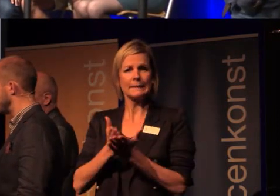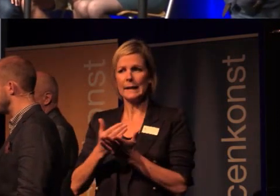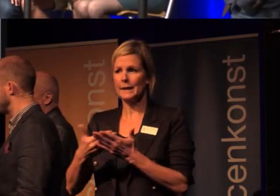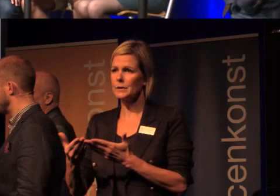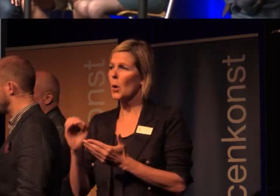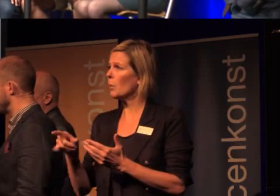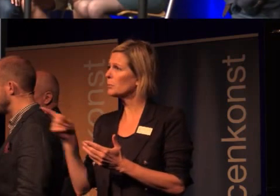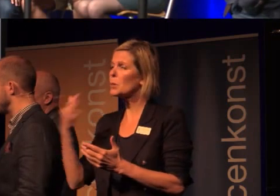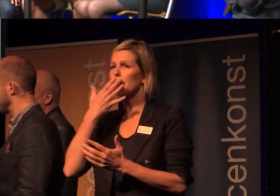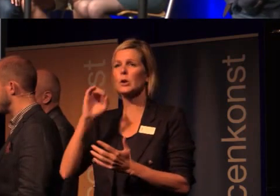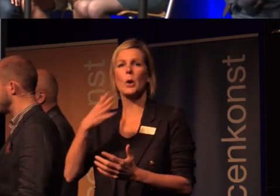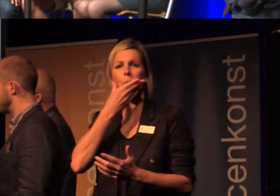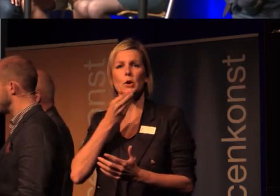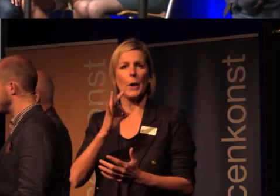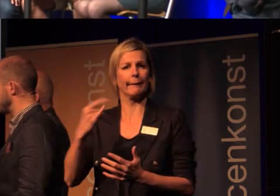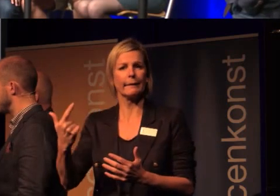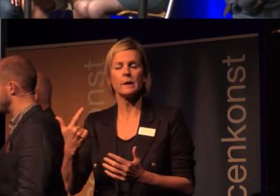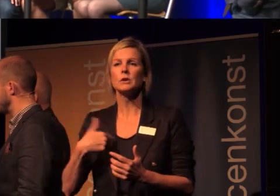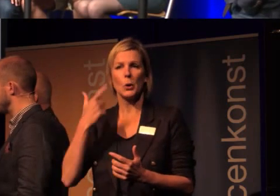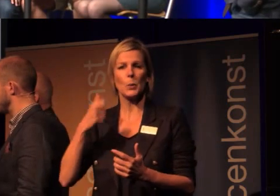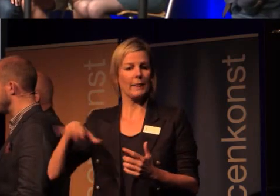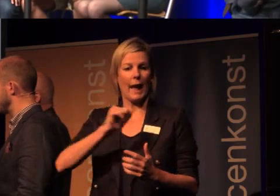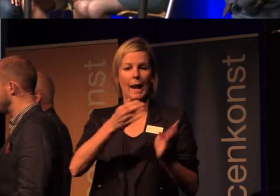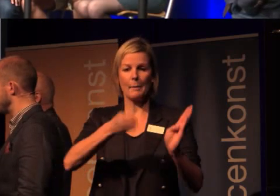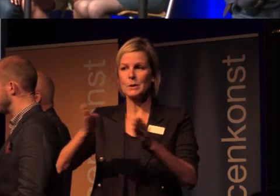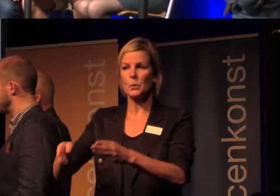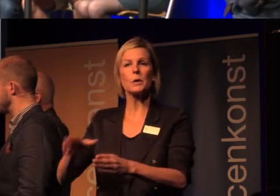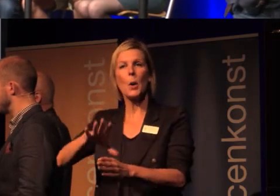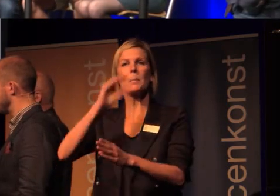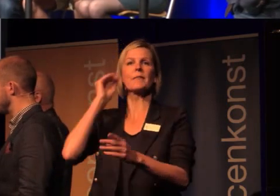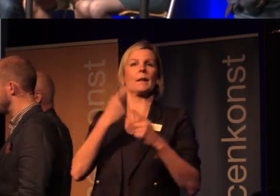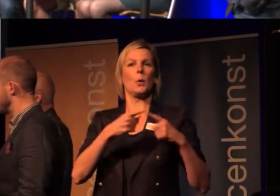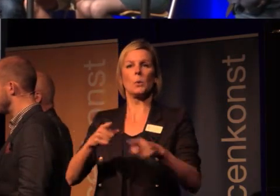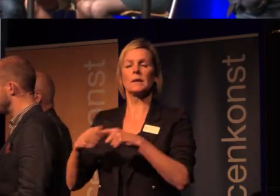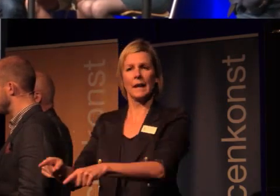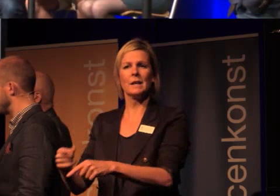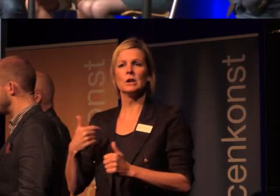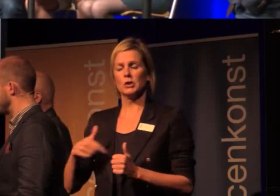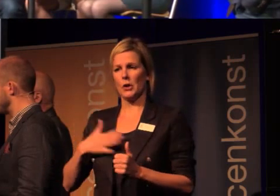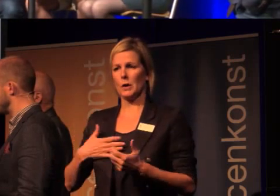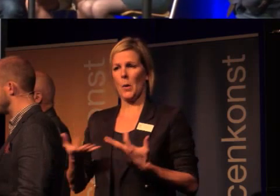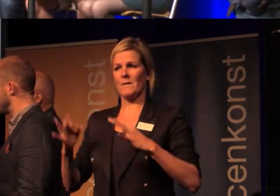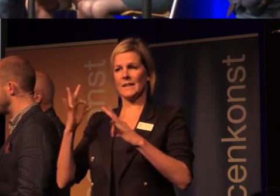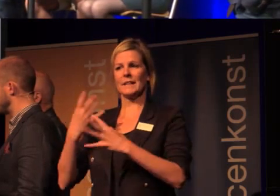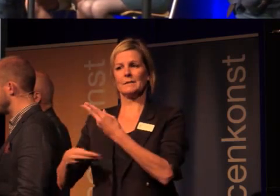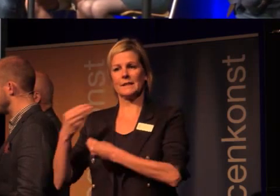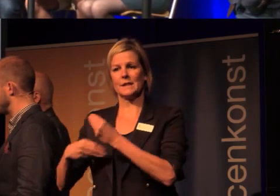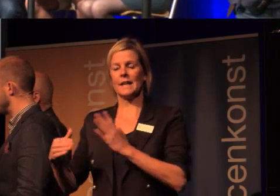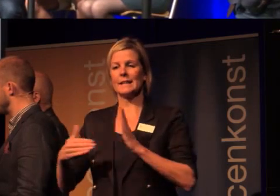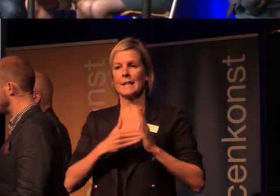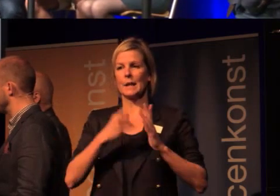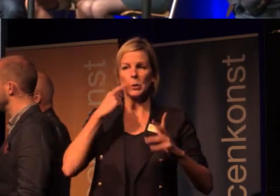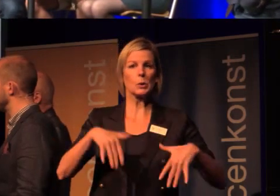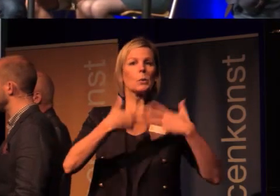som ska premieras och sådär. Det tror jag är olika för olika människor. Jag tycker att den offentliga finansieringen av kulturen ska